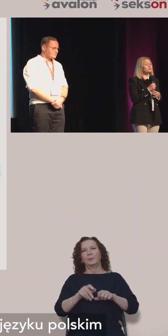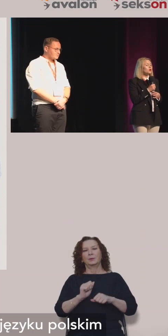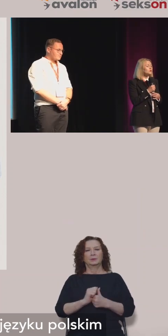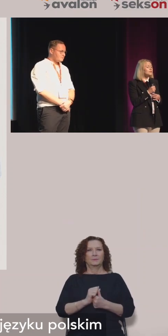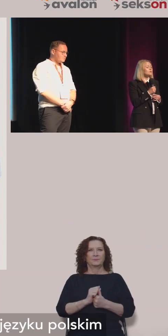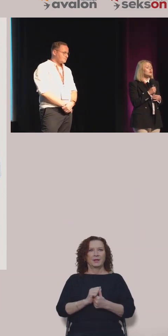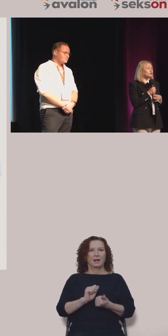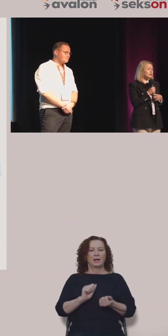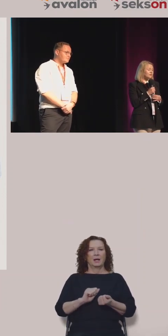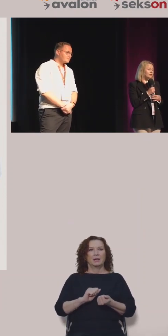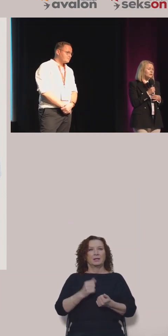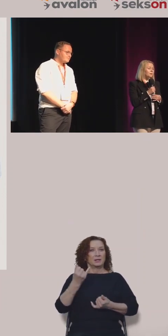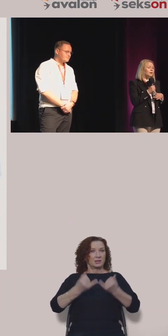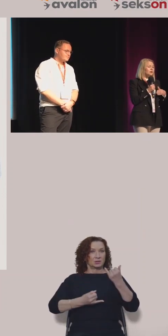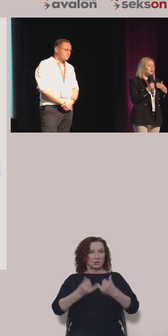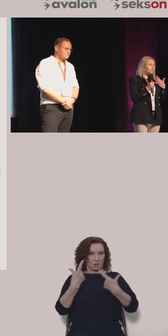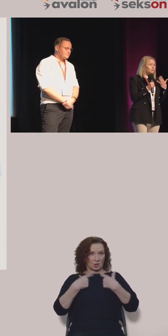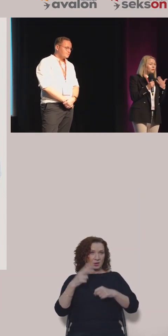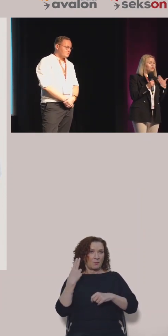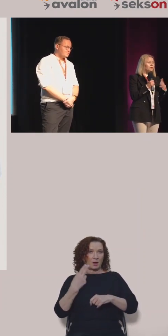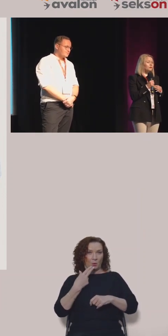języku polskim i potrafi